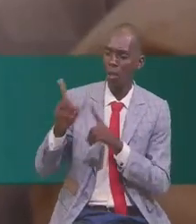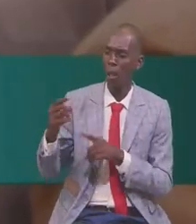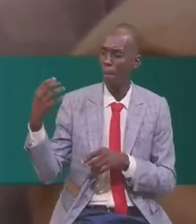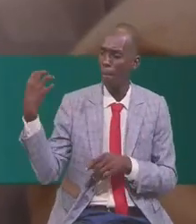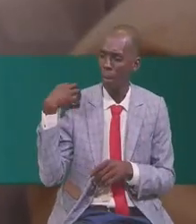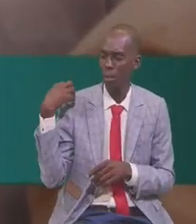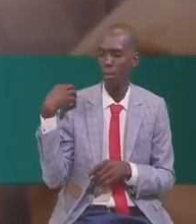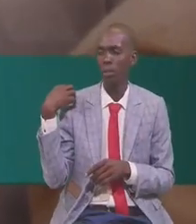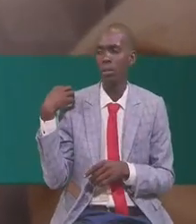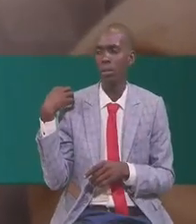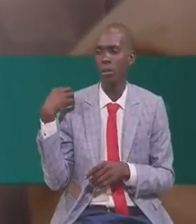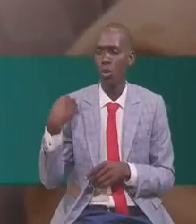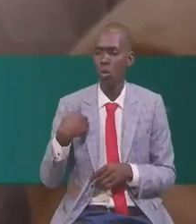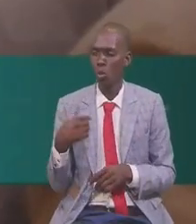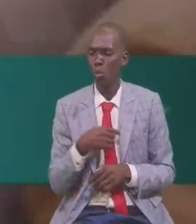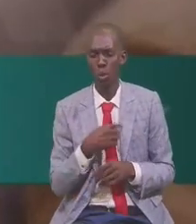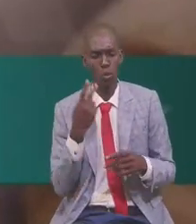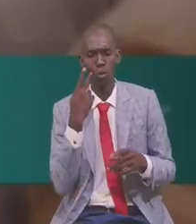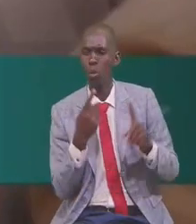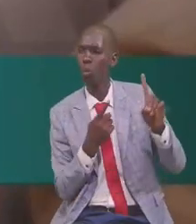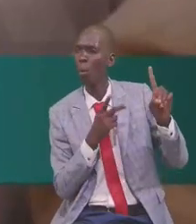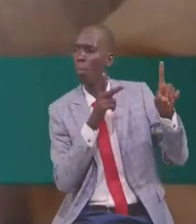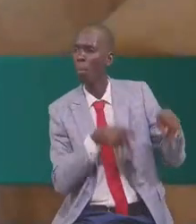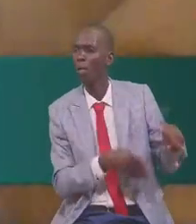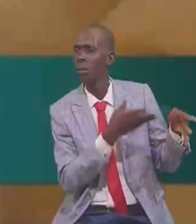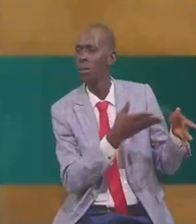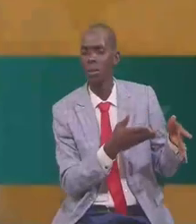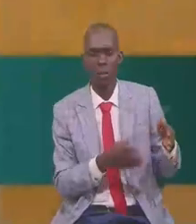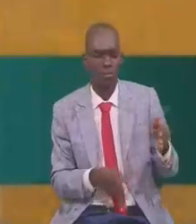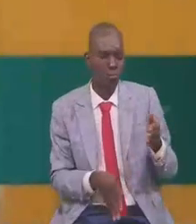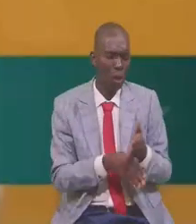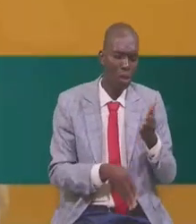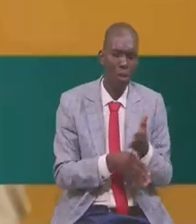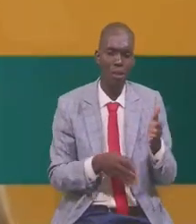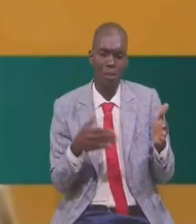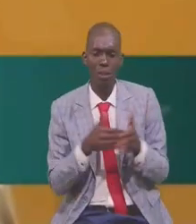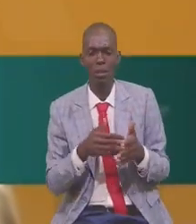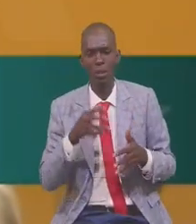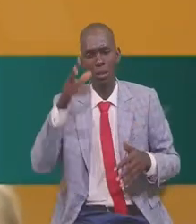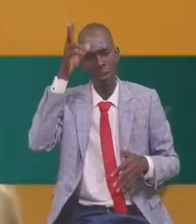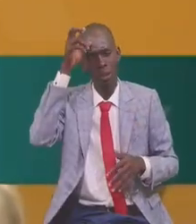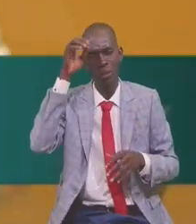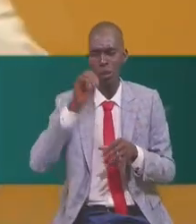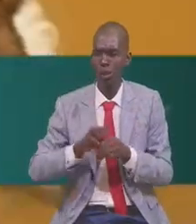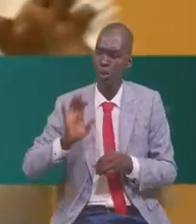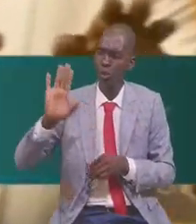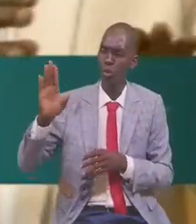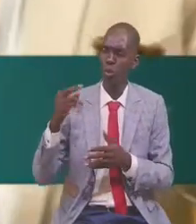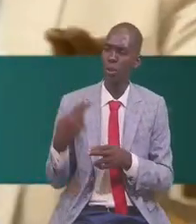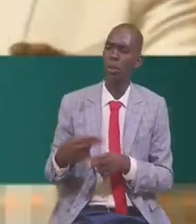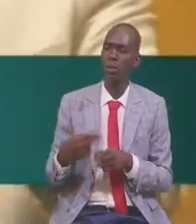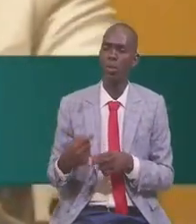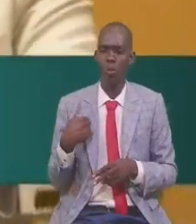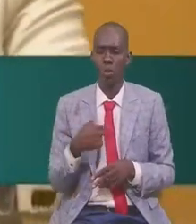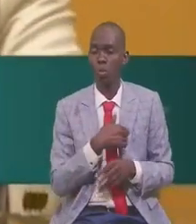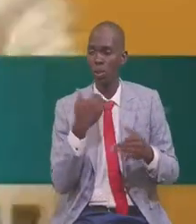Jean prit la parole et dit, « Mais nous avons vu un homme qui chasse des démons en ton nom, et nous l'en avons